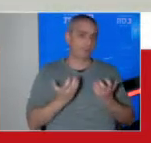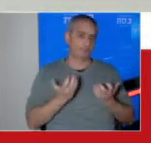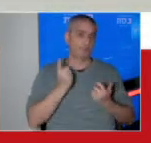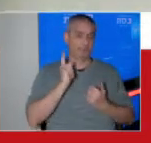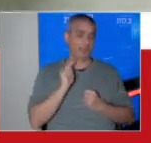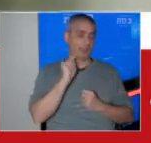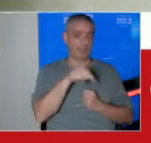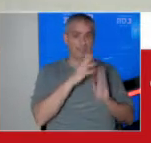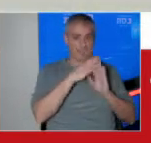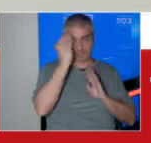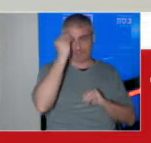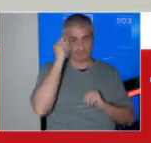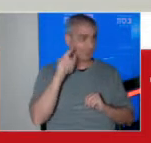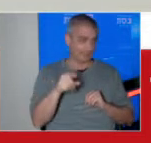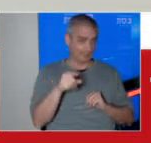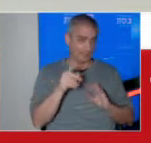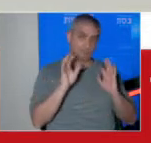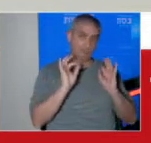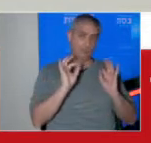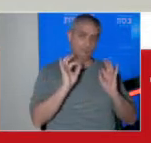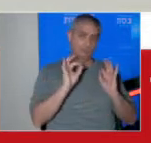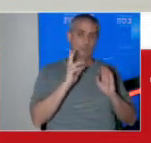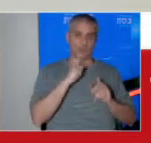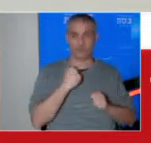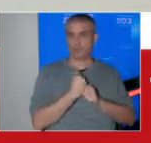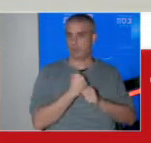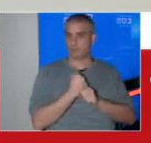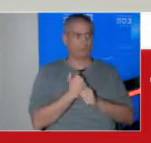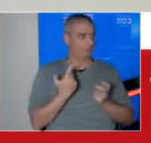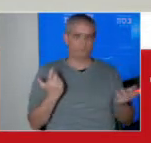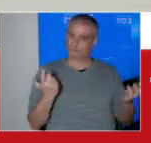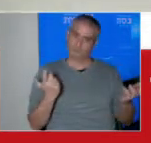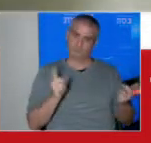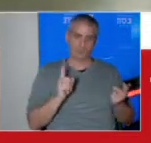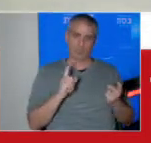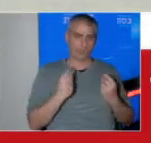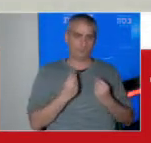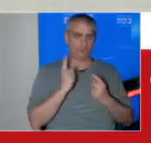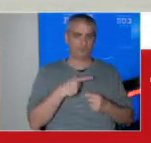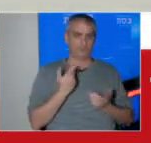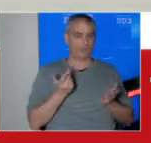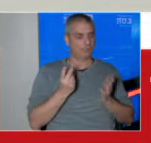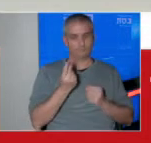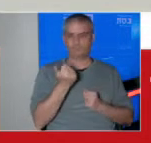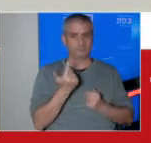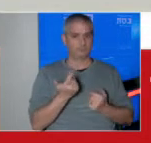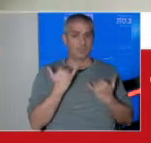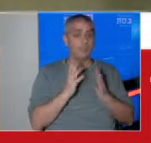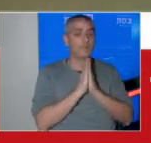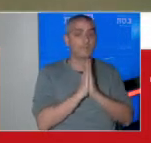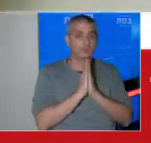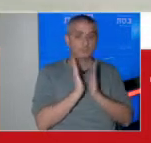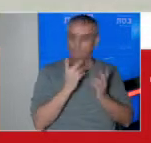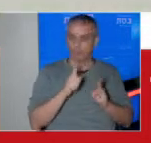שצריכים להגיע לבתי הספר, כדי שמערך כזה יוכל לפעול. זה לא משהו שאפשר בהינף יד. היום הם מבקשים